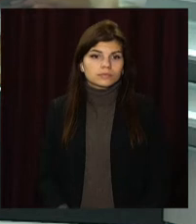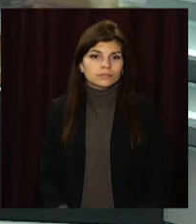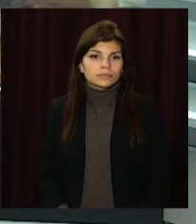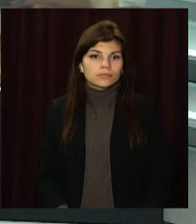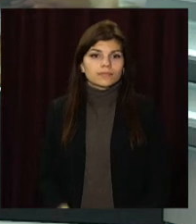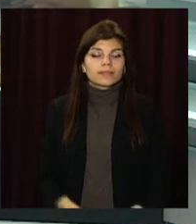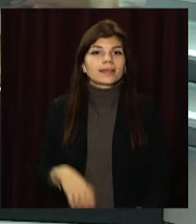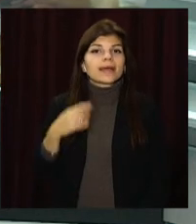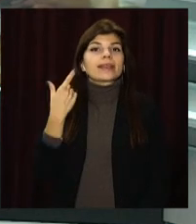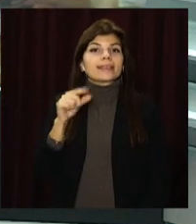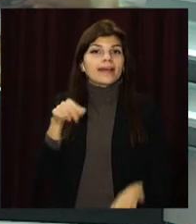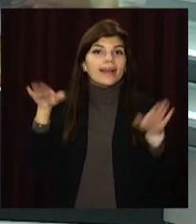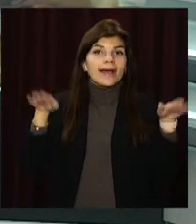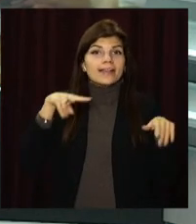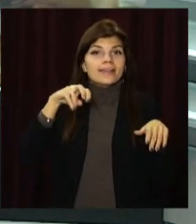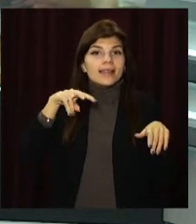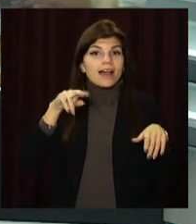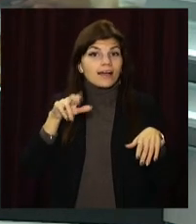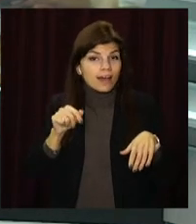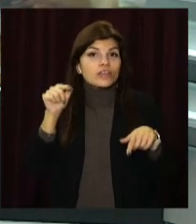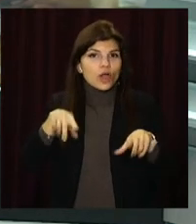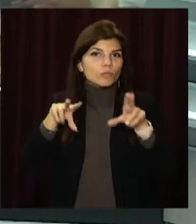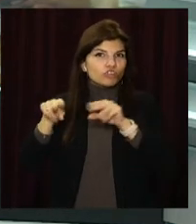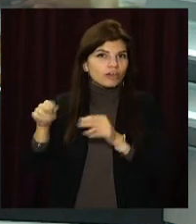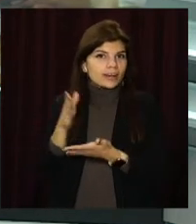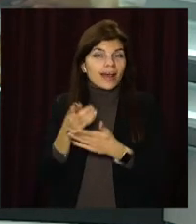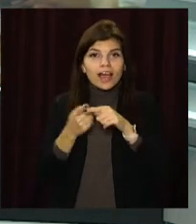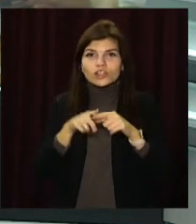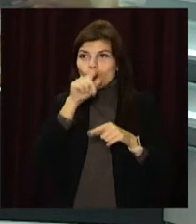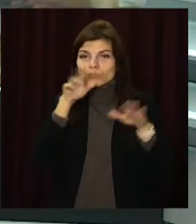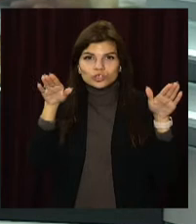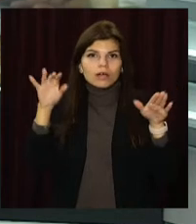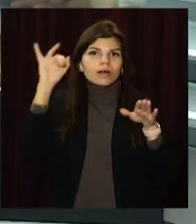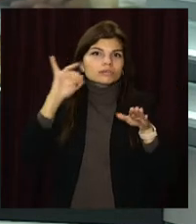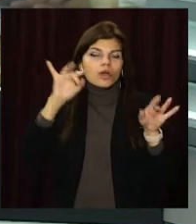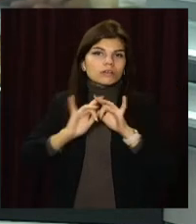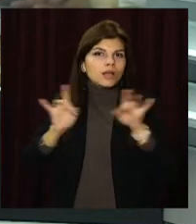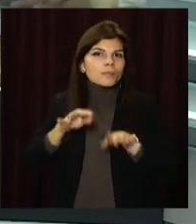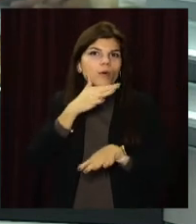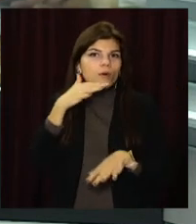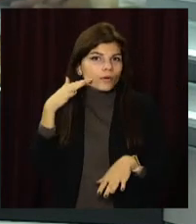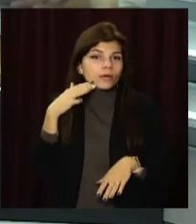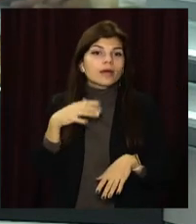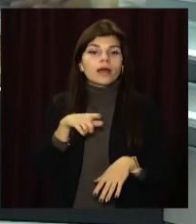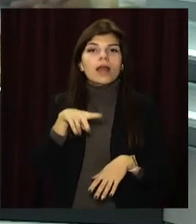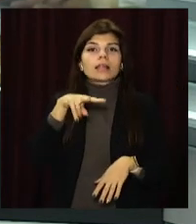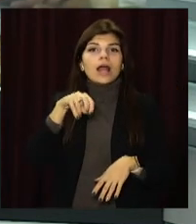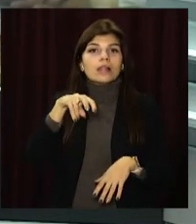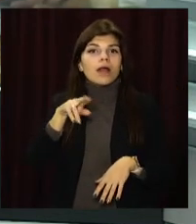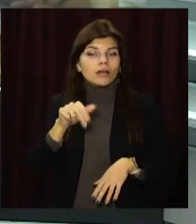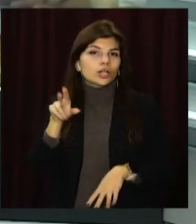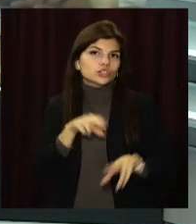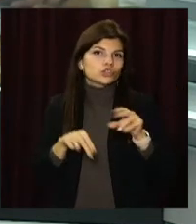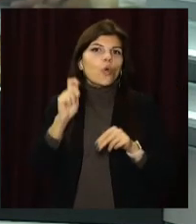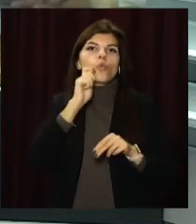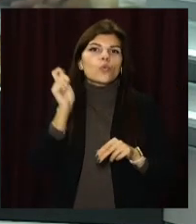Де лелека водиться, там щастя родиться. Про цих птахів ходить чимало легенд, ба більше, лелека вважається традиційним